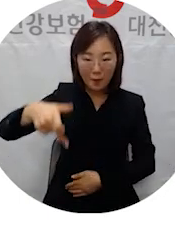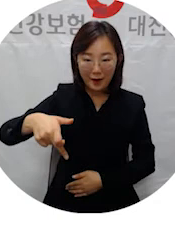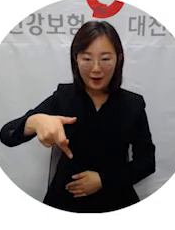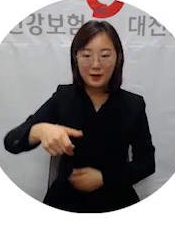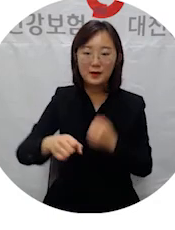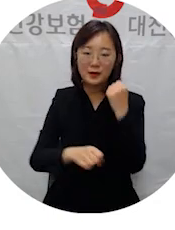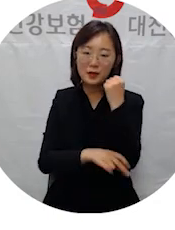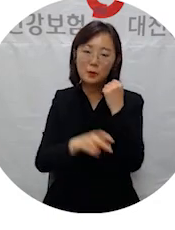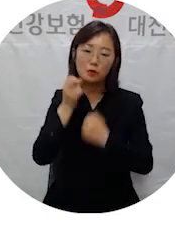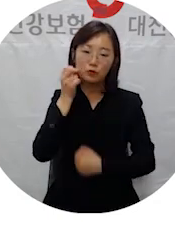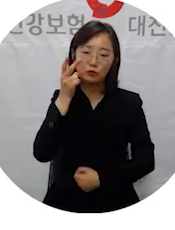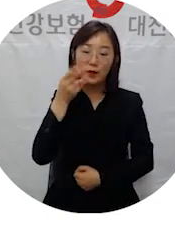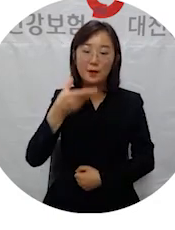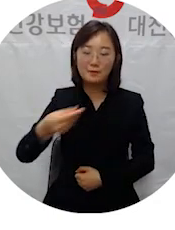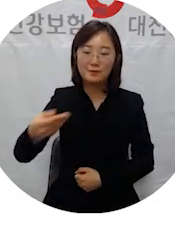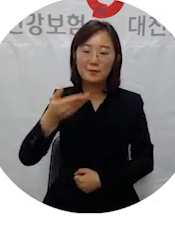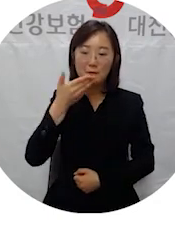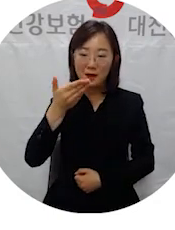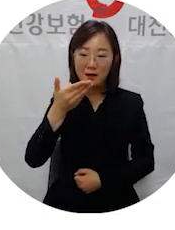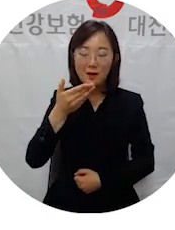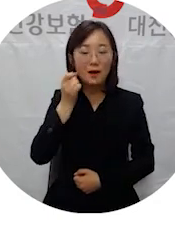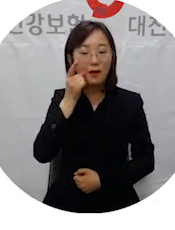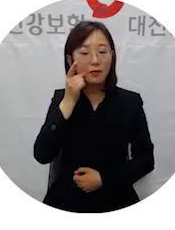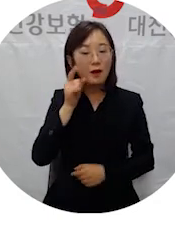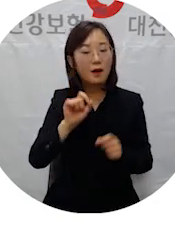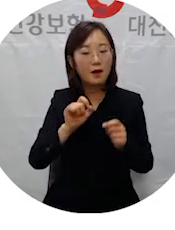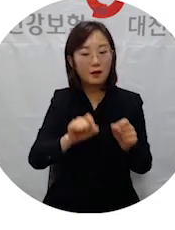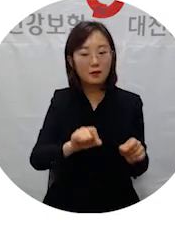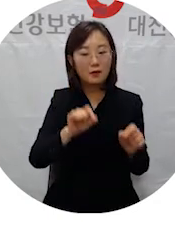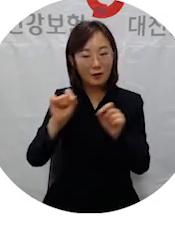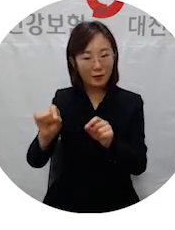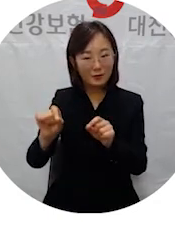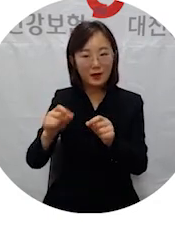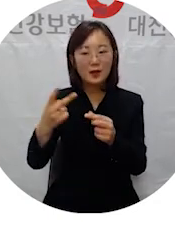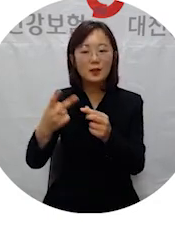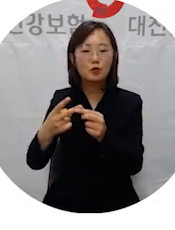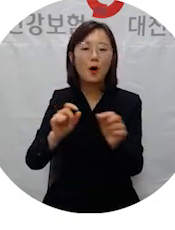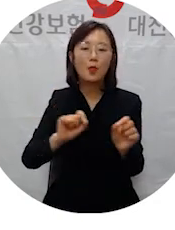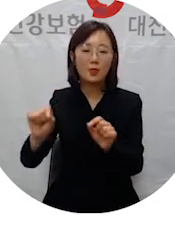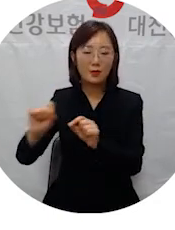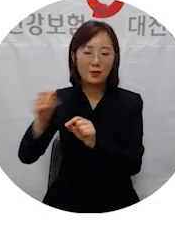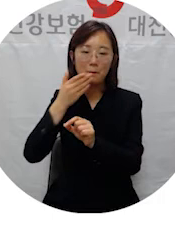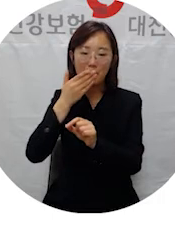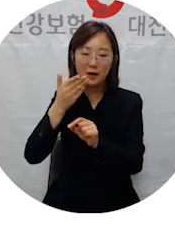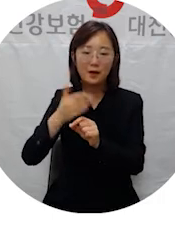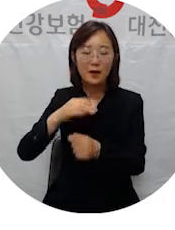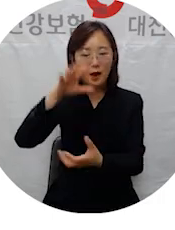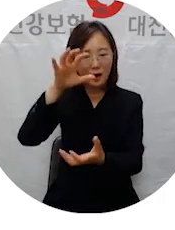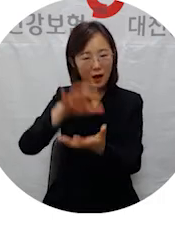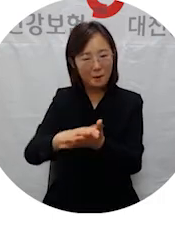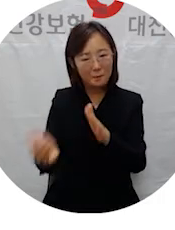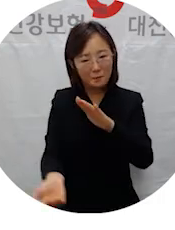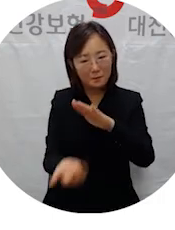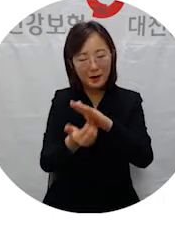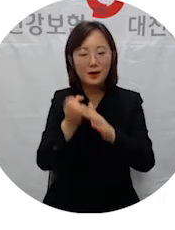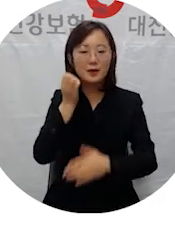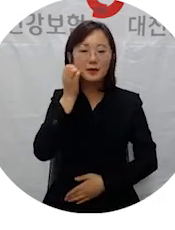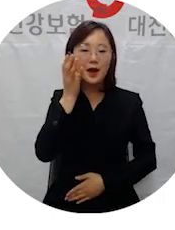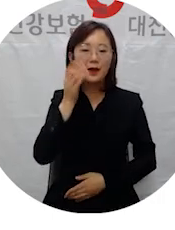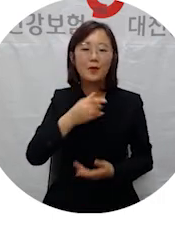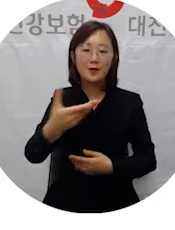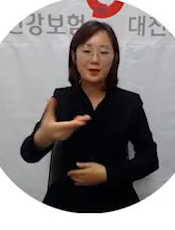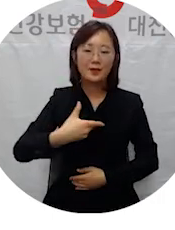목발이며 기본 2개월 대여해주며 1개월 단위로 2회 연장이 가능하며 최대 4개월